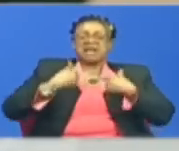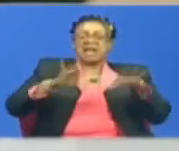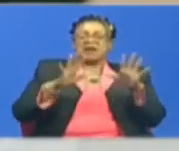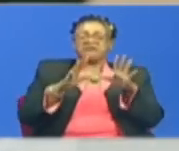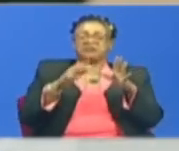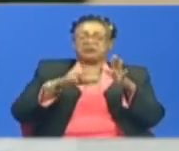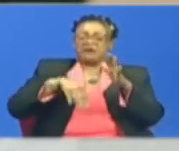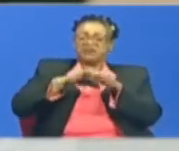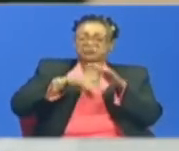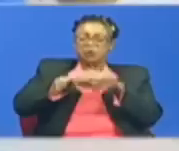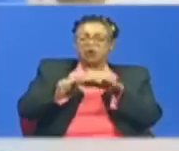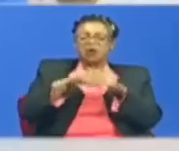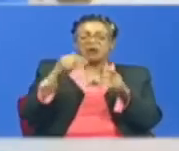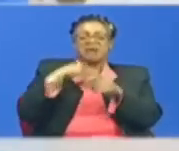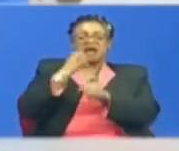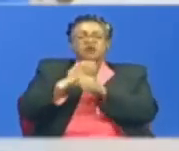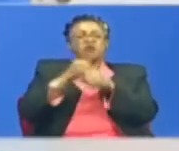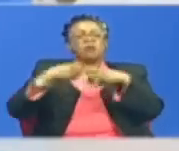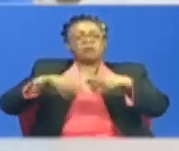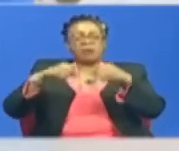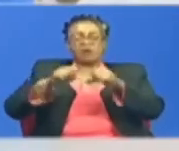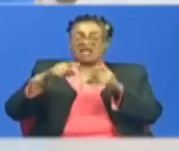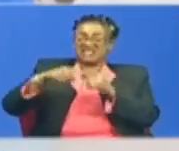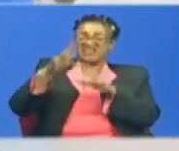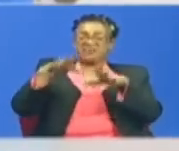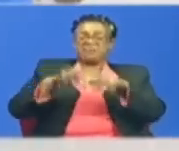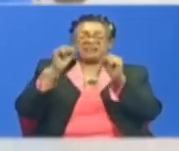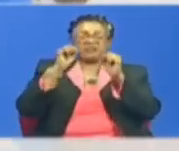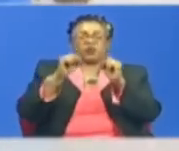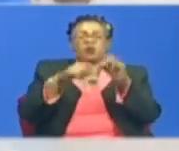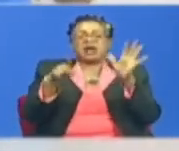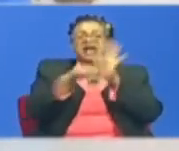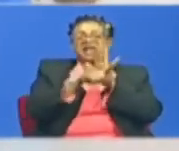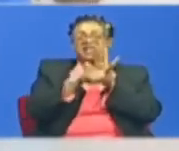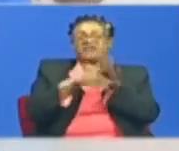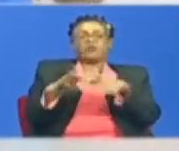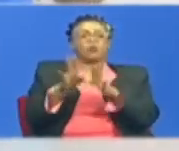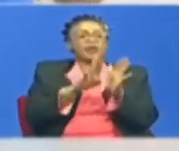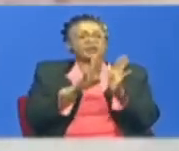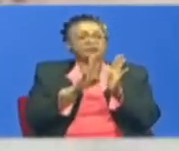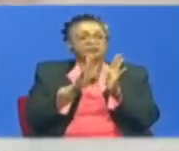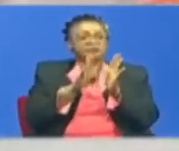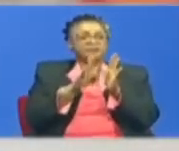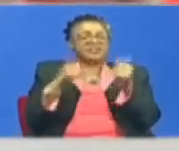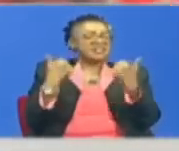hizi anafanya boda boda unaona alichukulia ona wrong angle